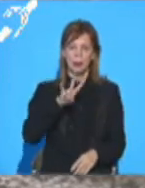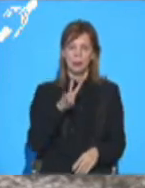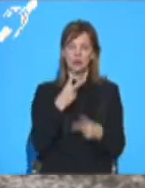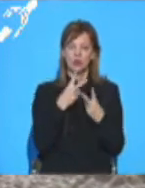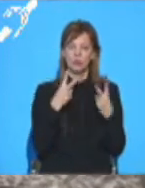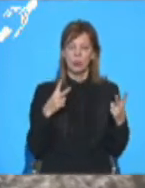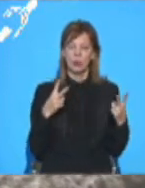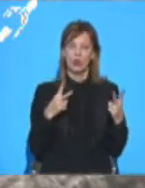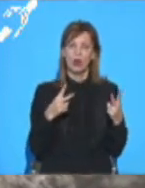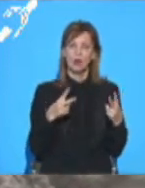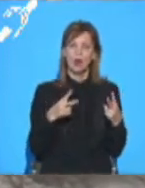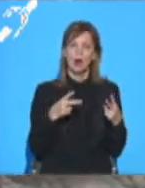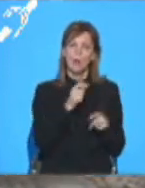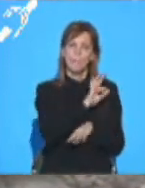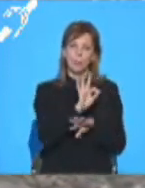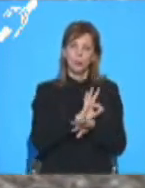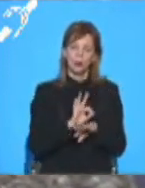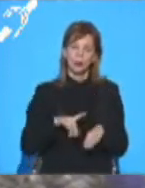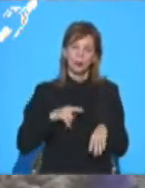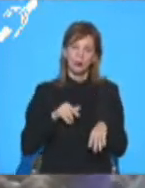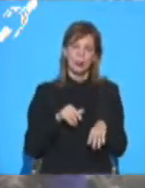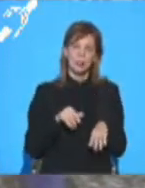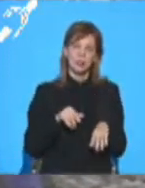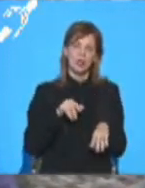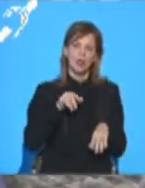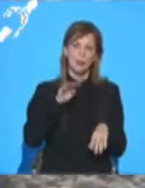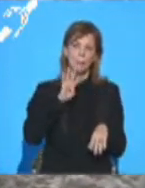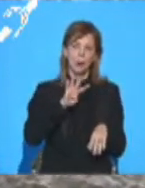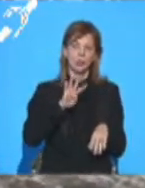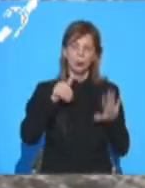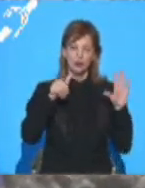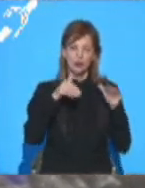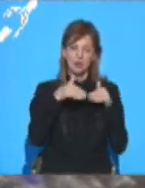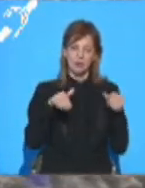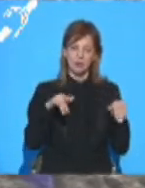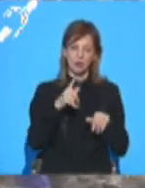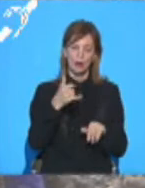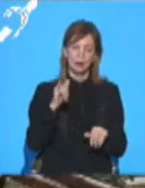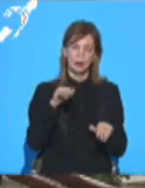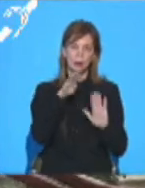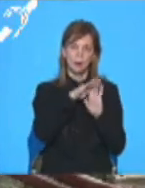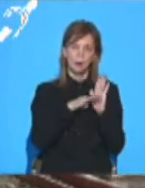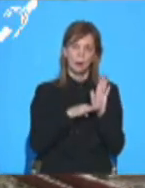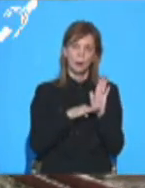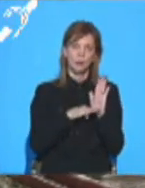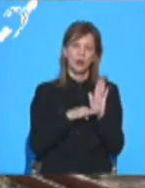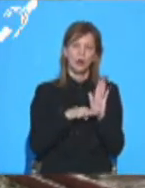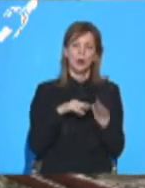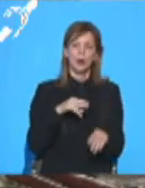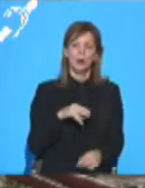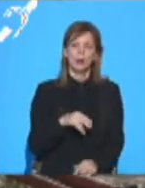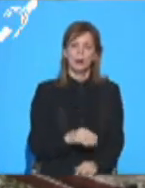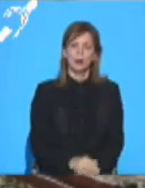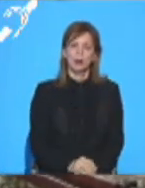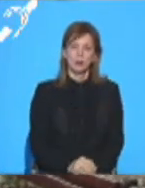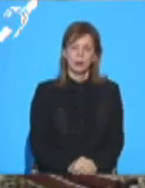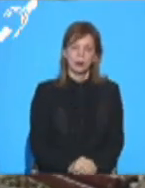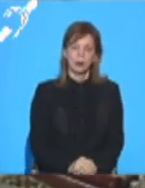valoarea totală a sumei atrase este de 46 de milioane de lei în cadrul programului operațional pe infrastructură